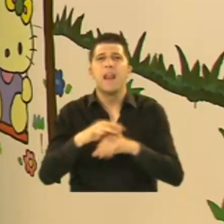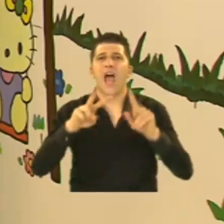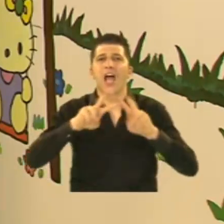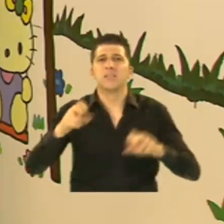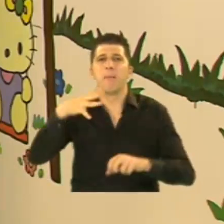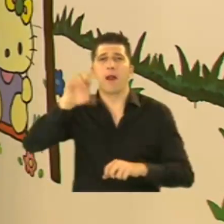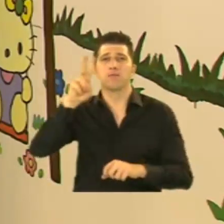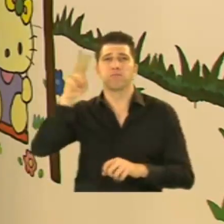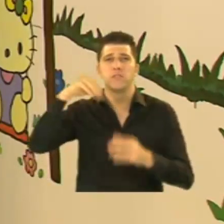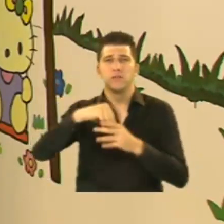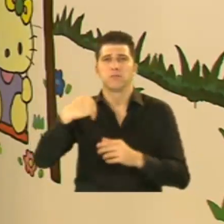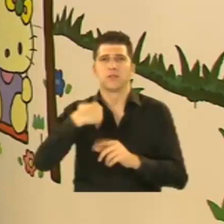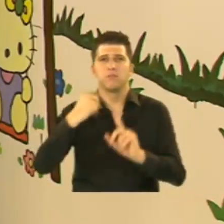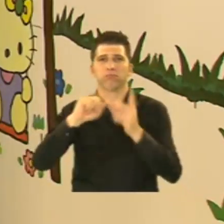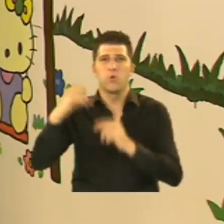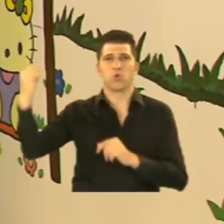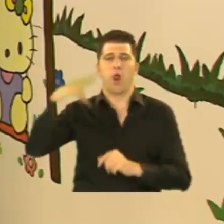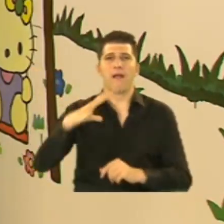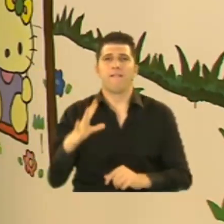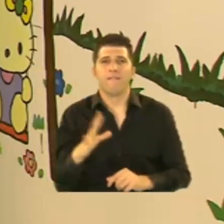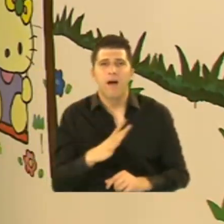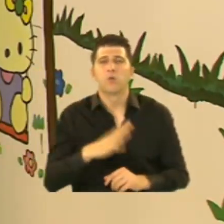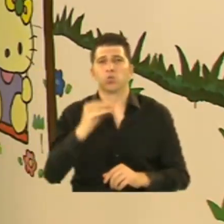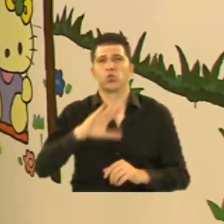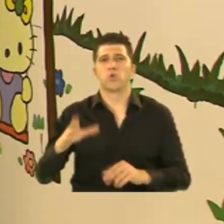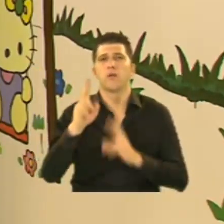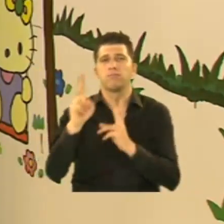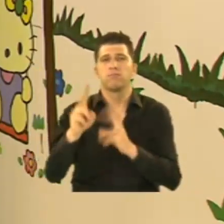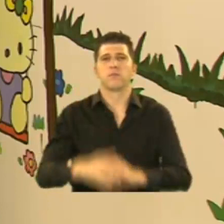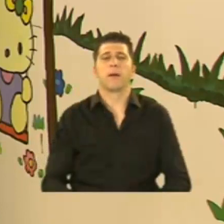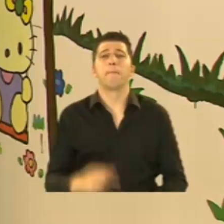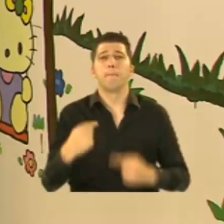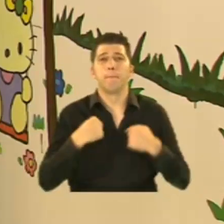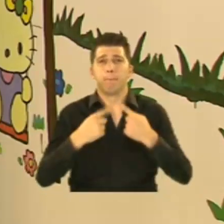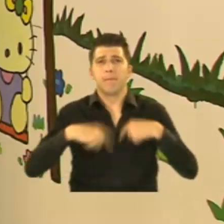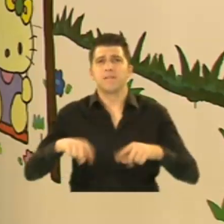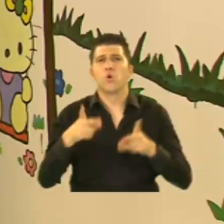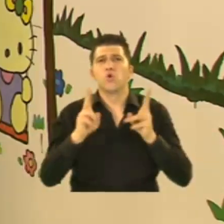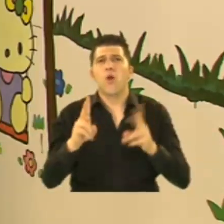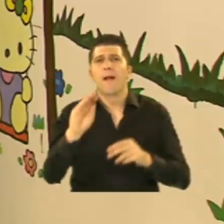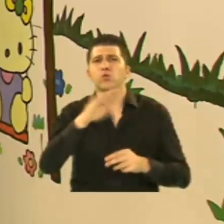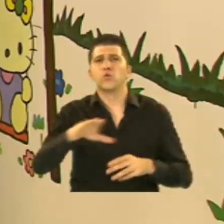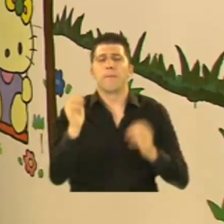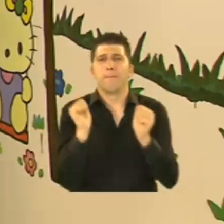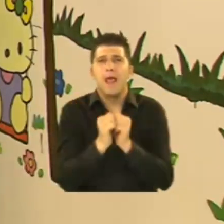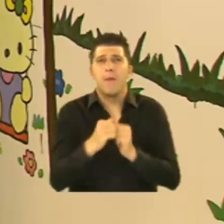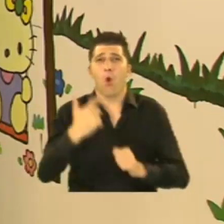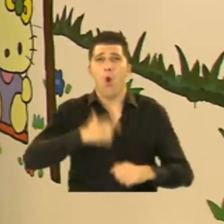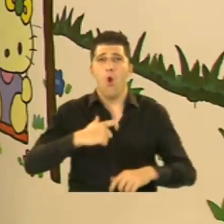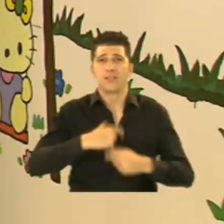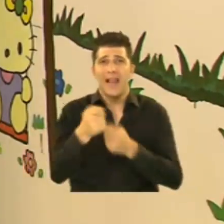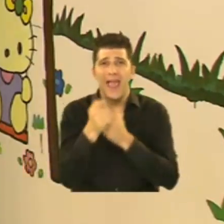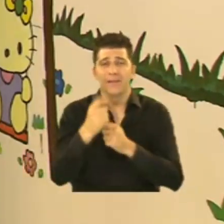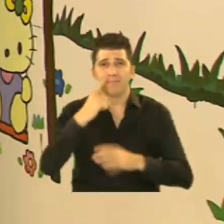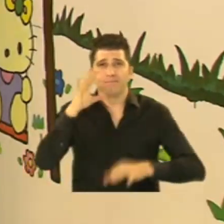Araştırma Merkezi tarafından bize yönlendirilen çocuklardır. Biz normal çocuklarla özel